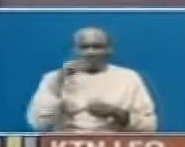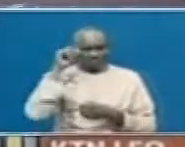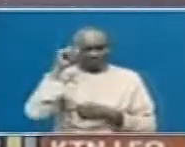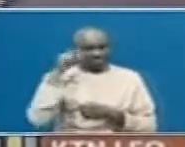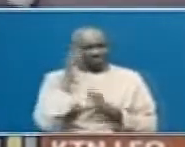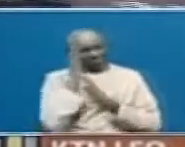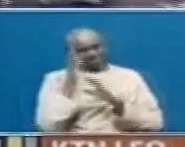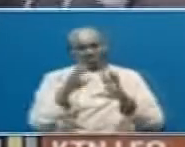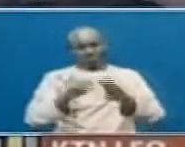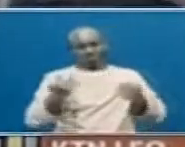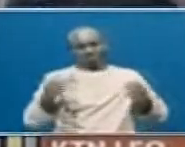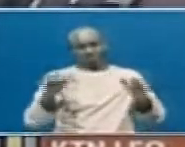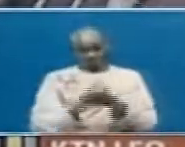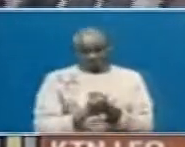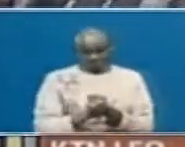limelala mchangani.